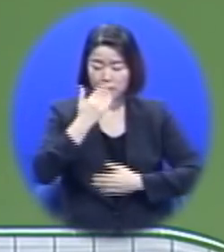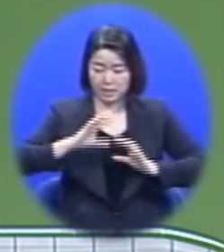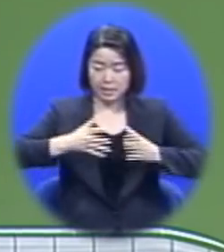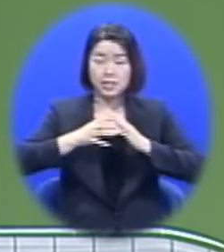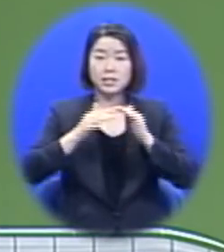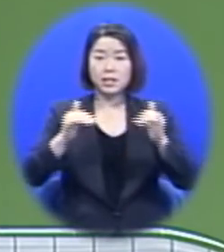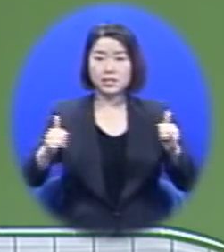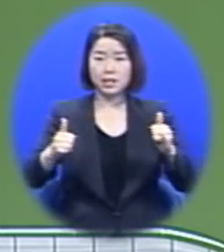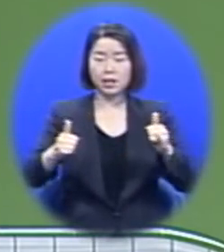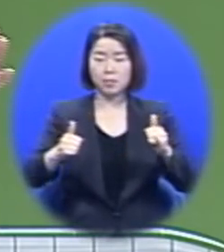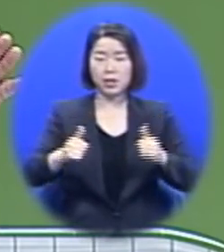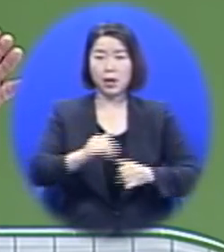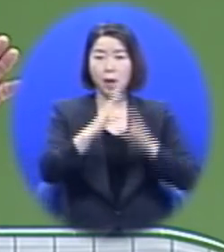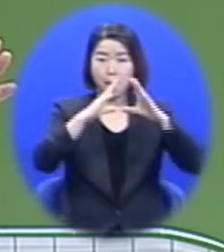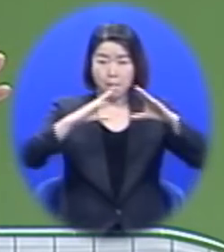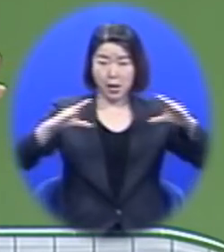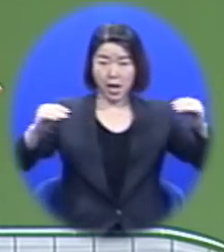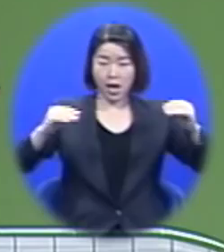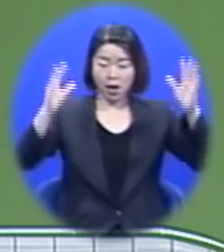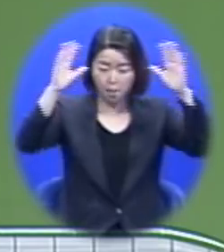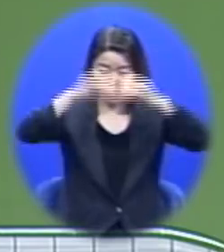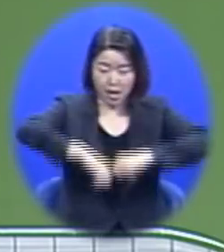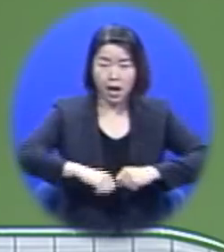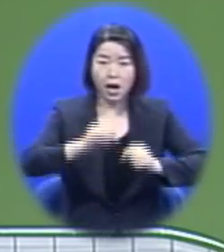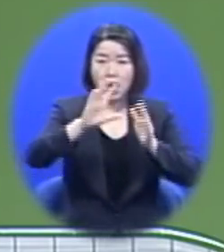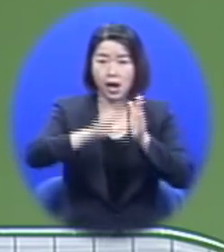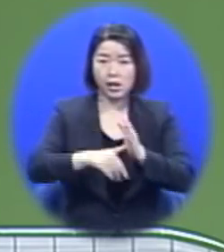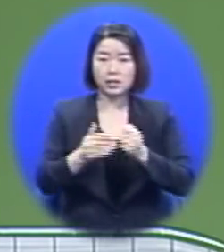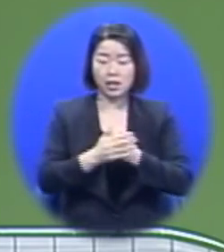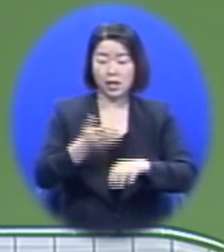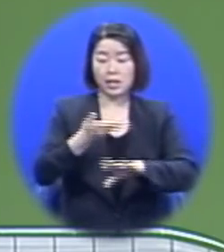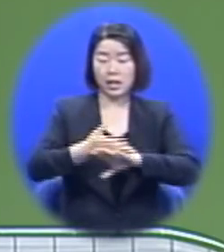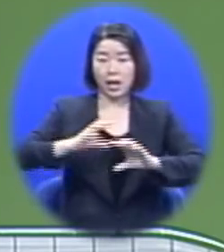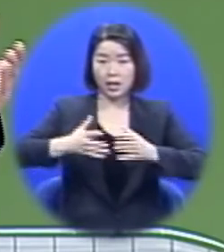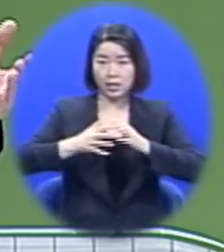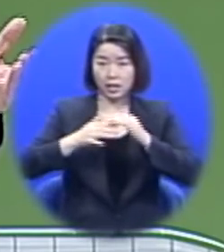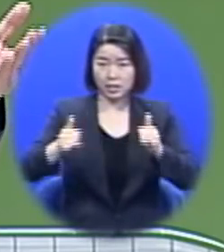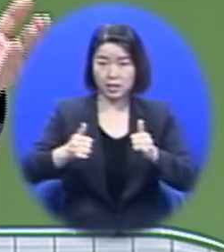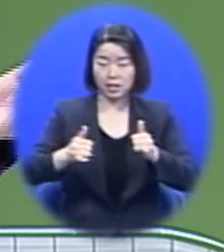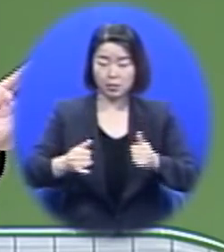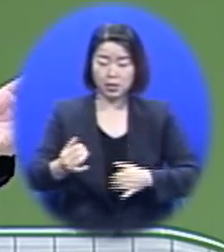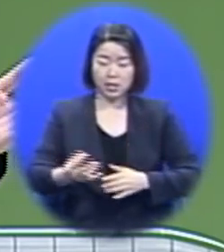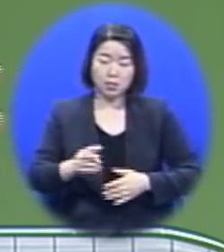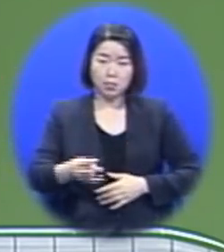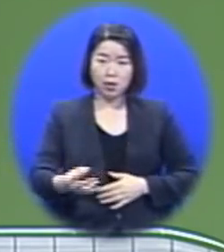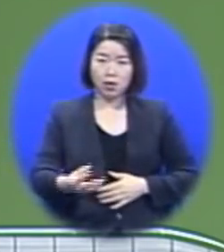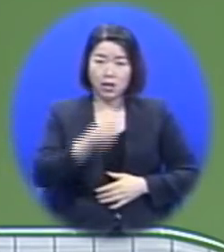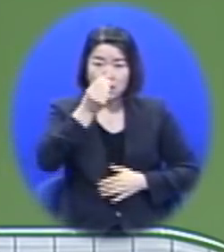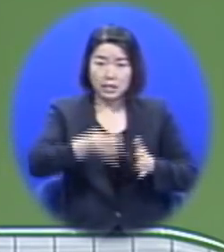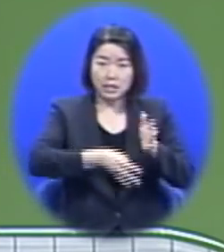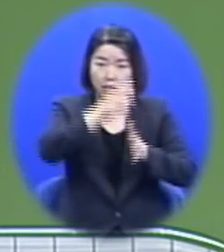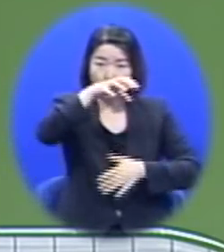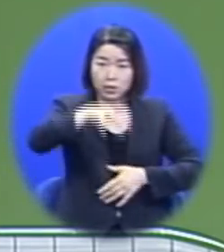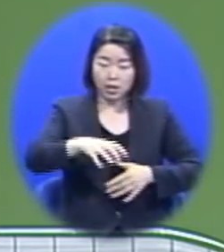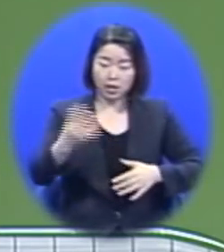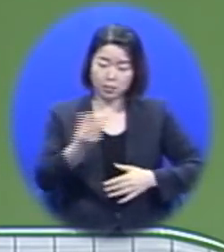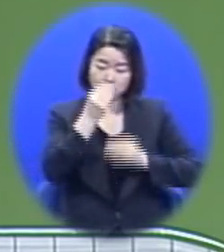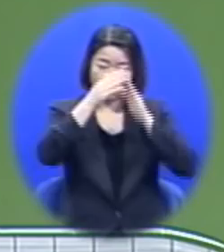백성들이 바벨론에 멸망당할 때 이방 민족에게 예루살렘 성전이 다 무너지고